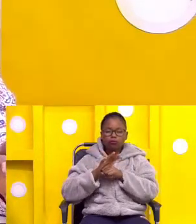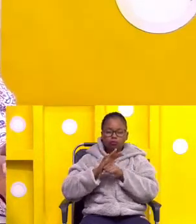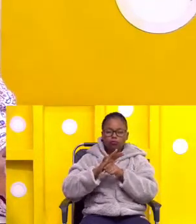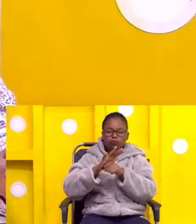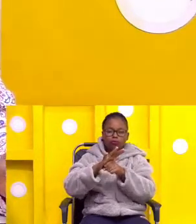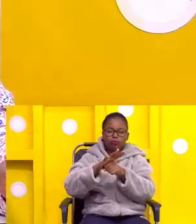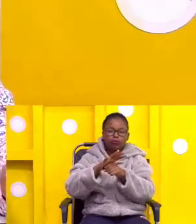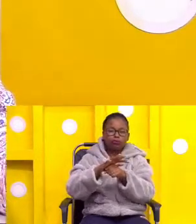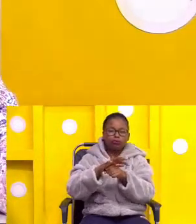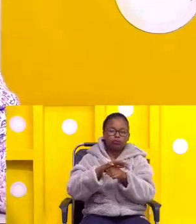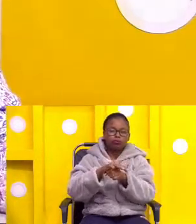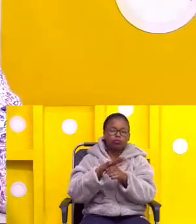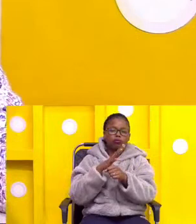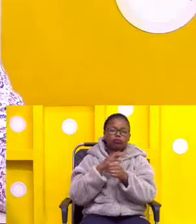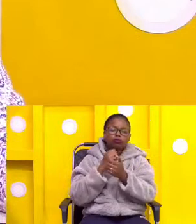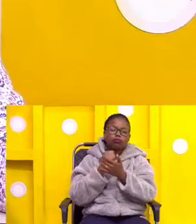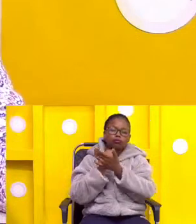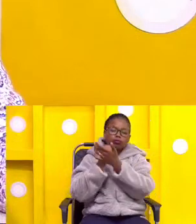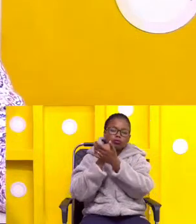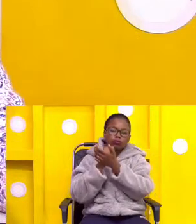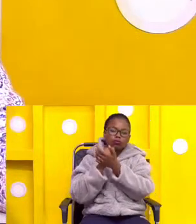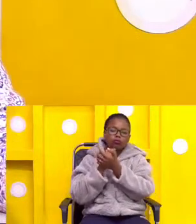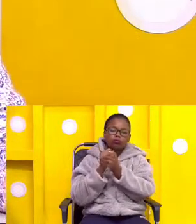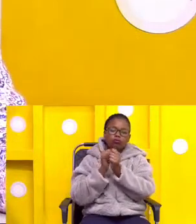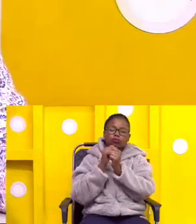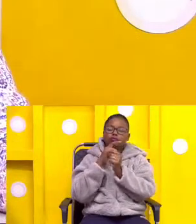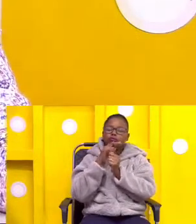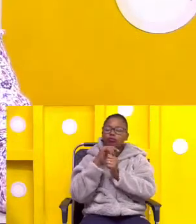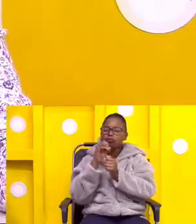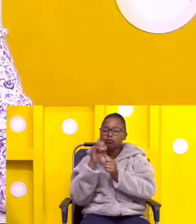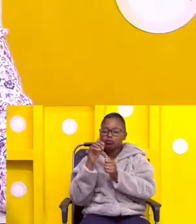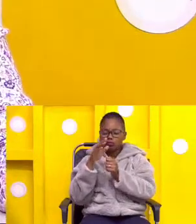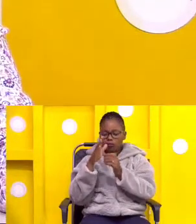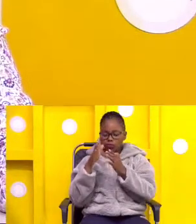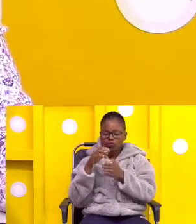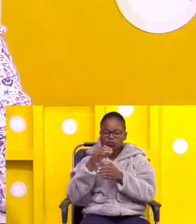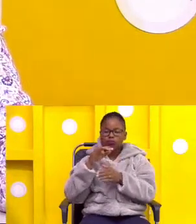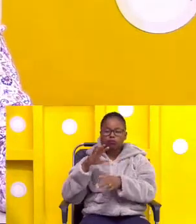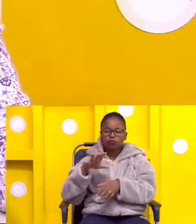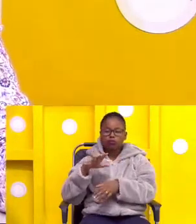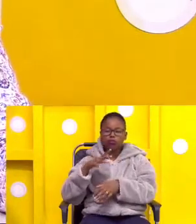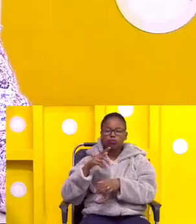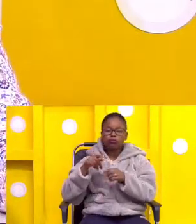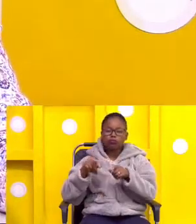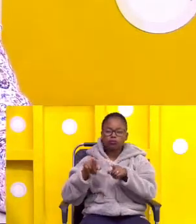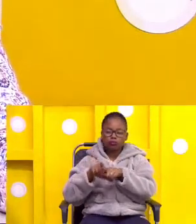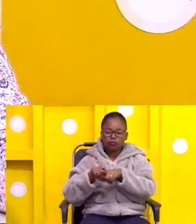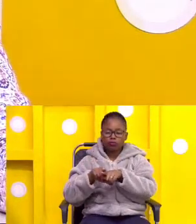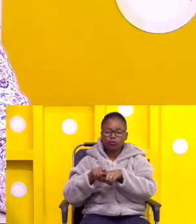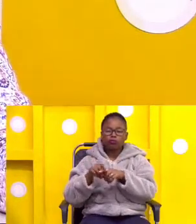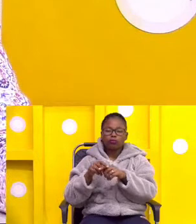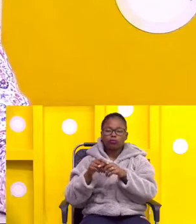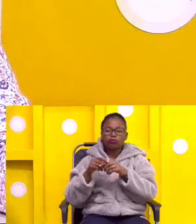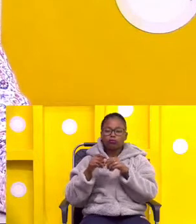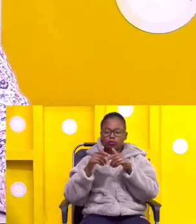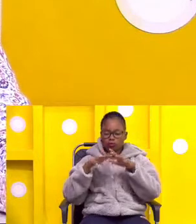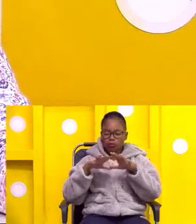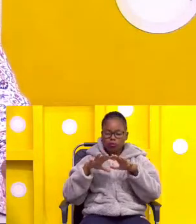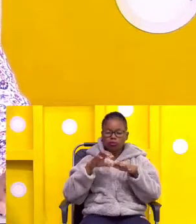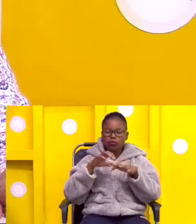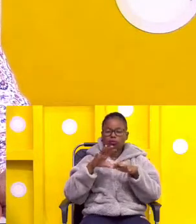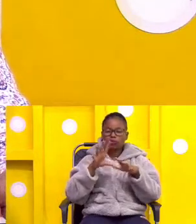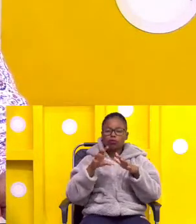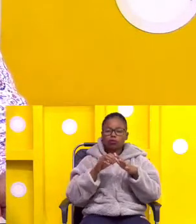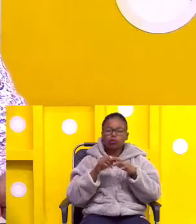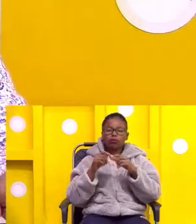agitindikiririo agiteithio ni baba wa mwanake uyu na ke baba wa mwanake uyu akirathimiro njiero ciake akirwa na kiaku airitu